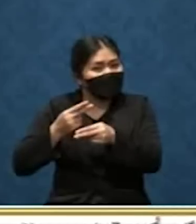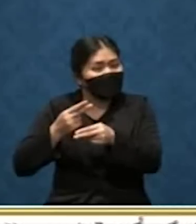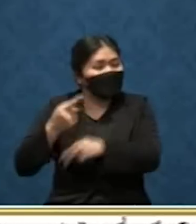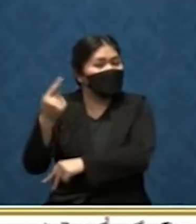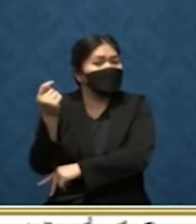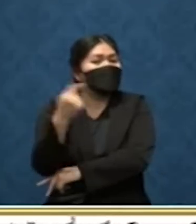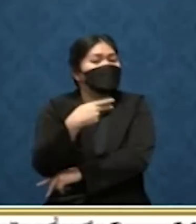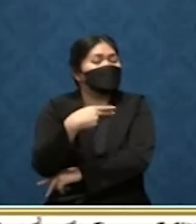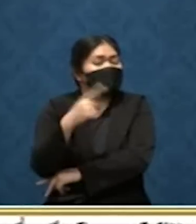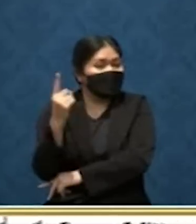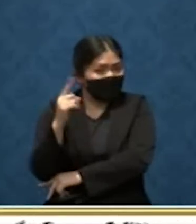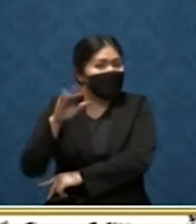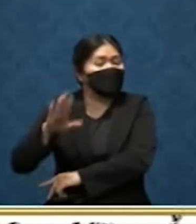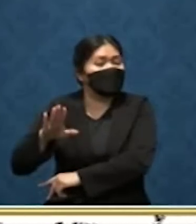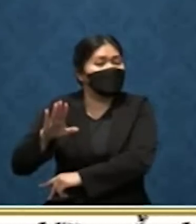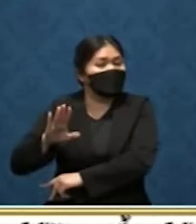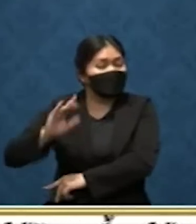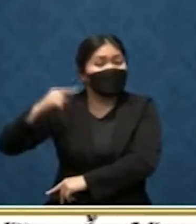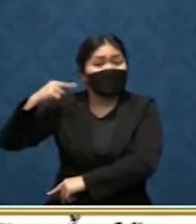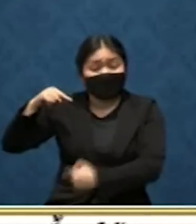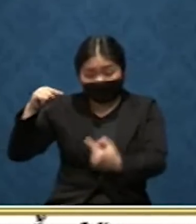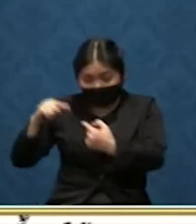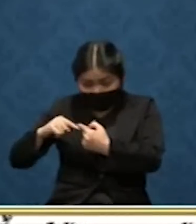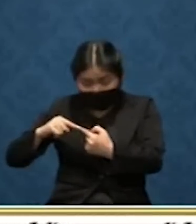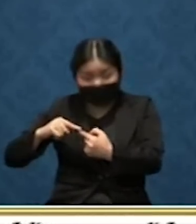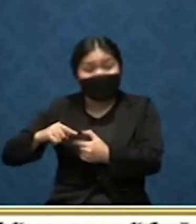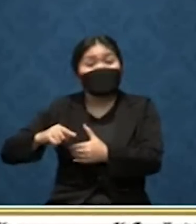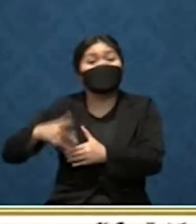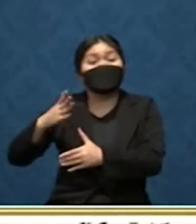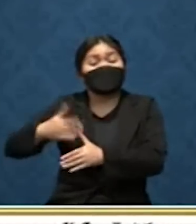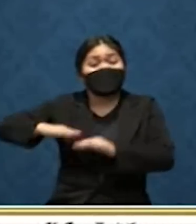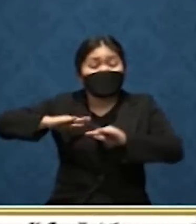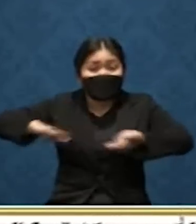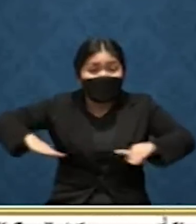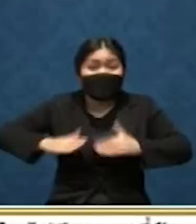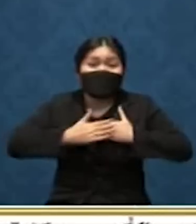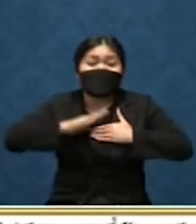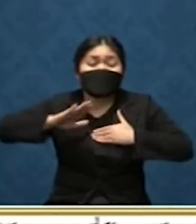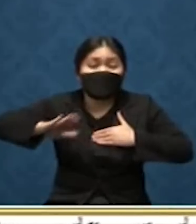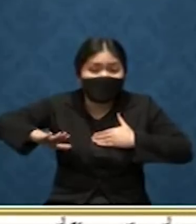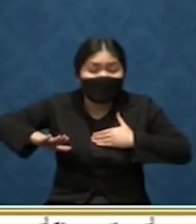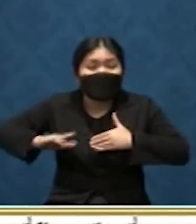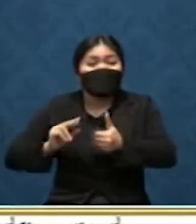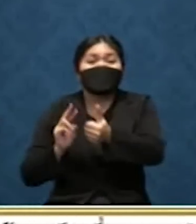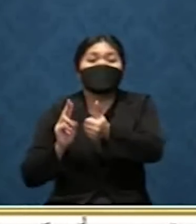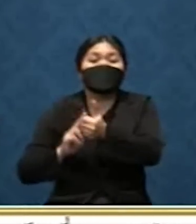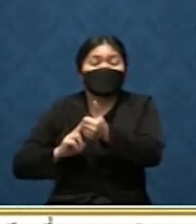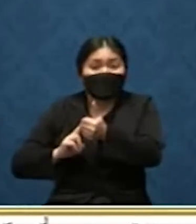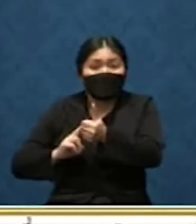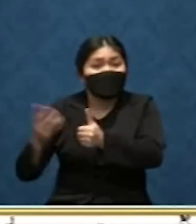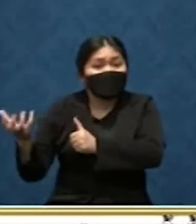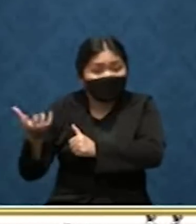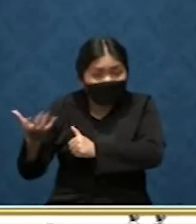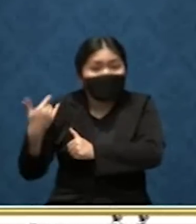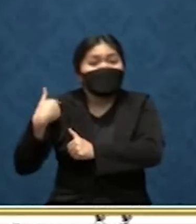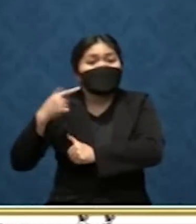ๆทหารน้องรกของผลเอกประวิตย์ที่ได้ขาวมาว่าก็รับเงินจากจีนมาว่งเรื่องรถไฟกับรฐบาลถาม